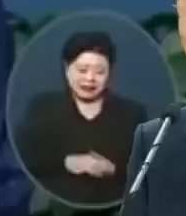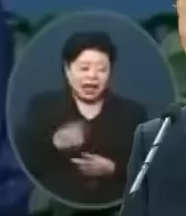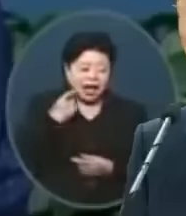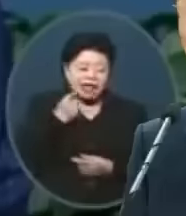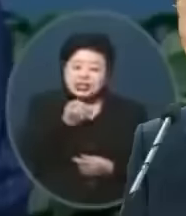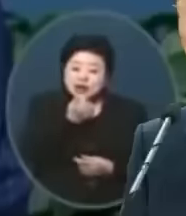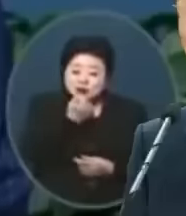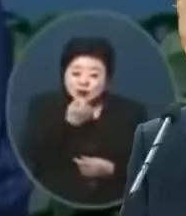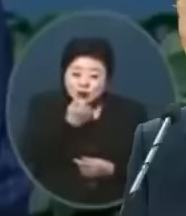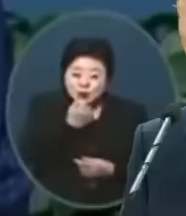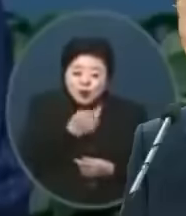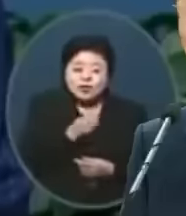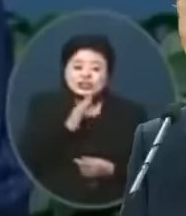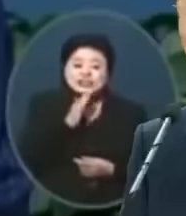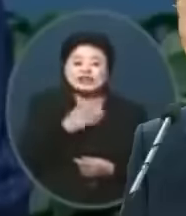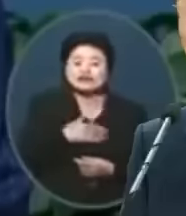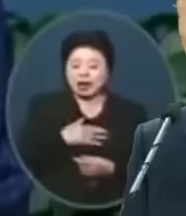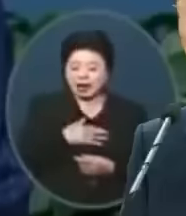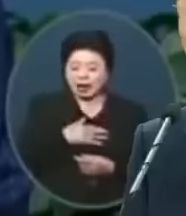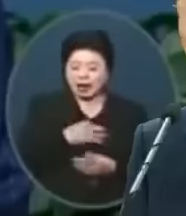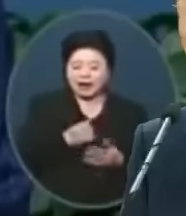웃어도. 그러므로